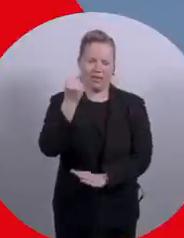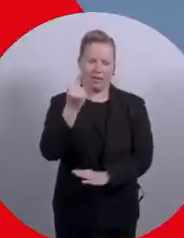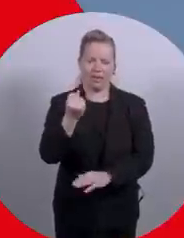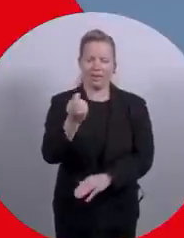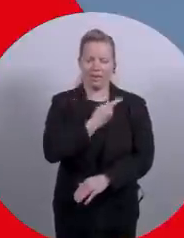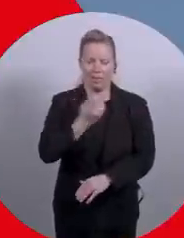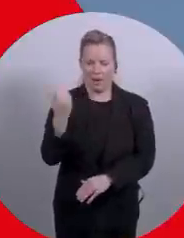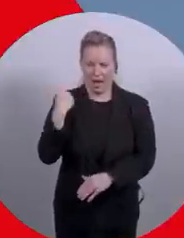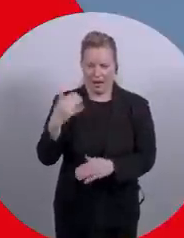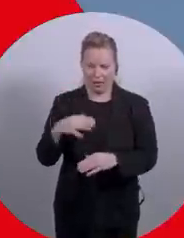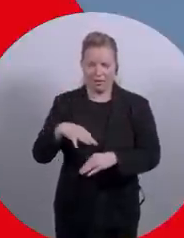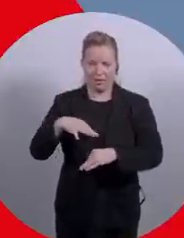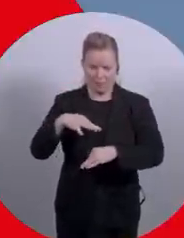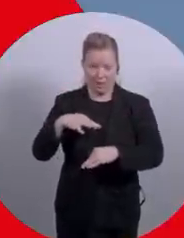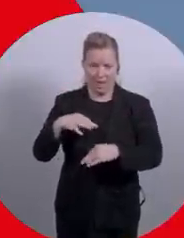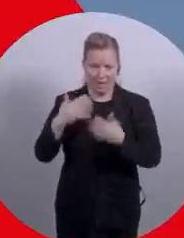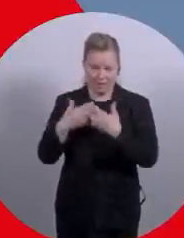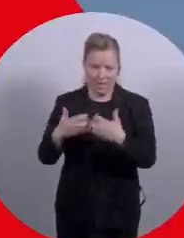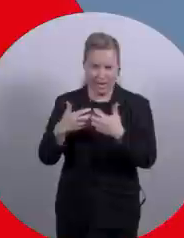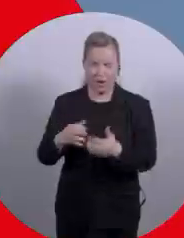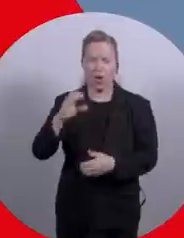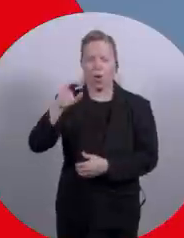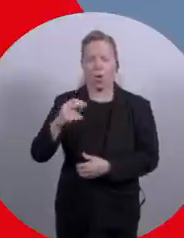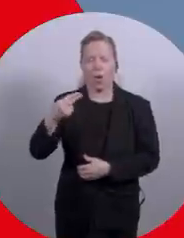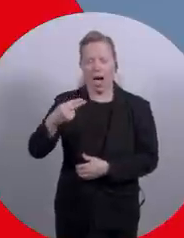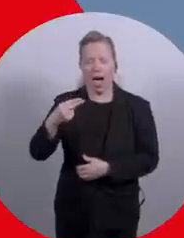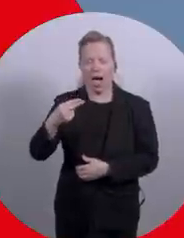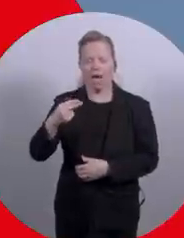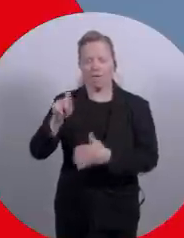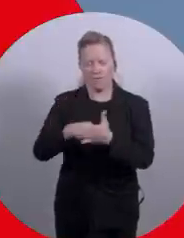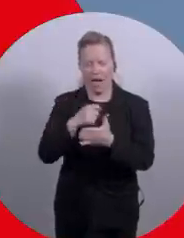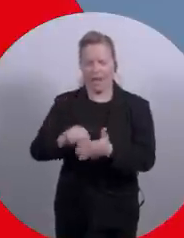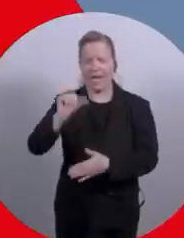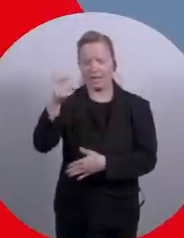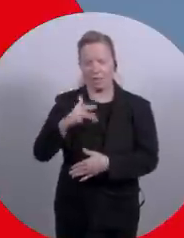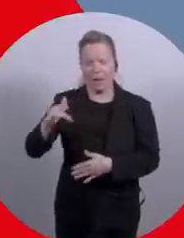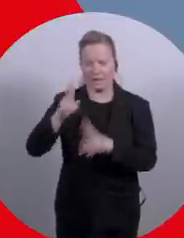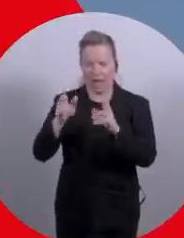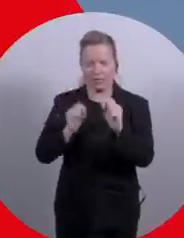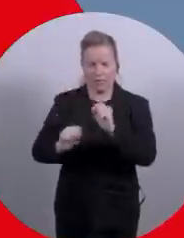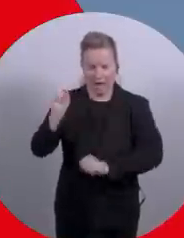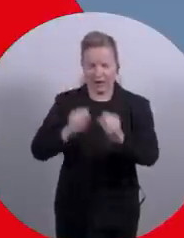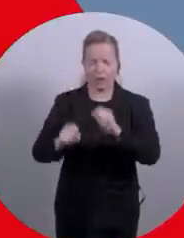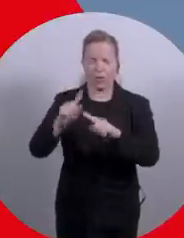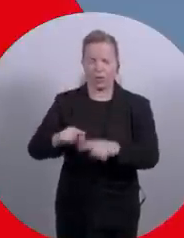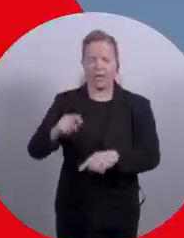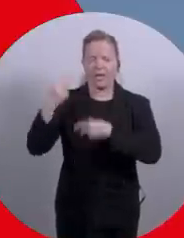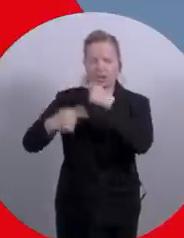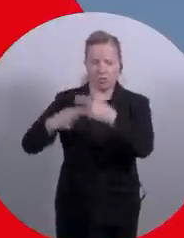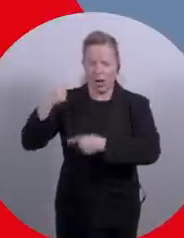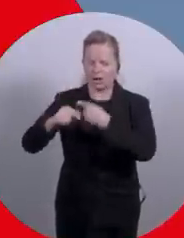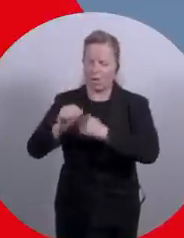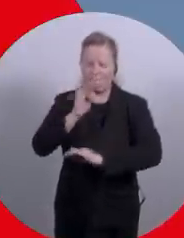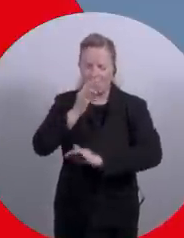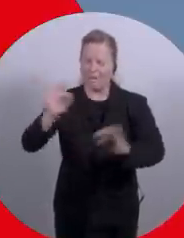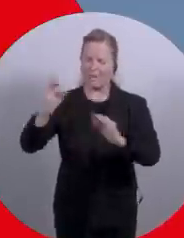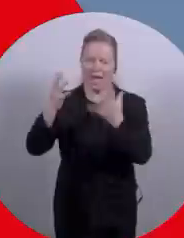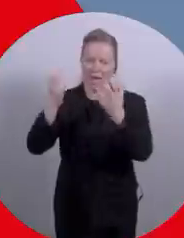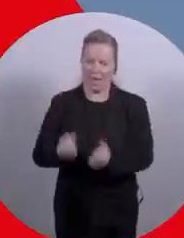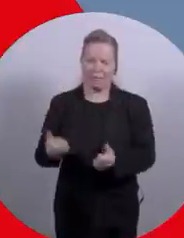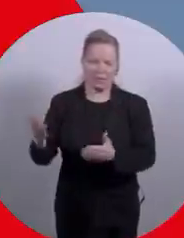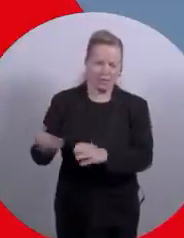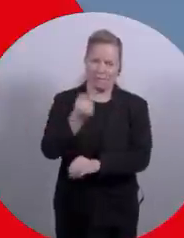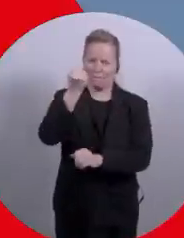erster Hand erzählen bei den ÖH-Wahlen haben wir nicht nur den ersten Platz verteidigen können sondern auch unser historisch besseres einfallen können